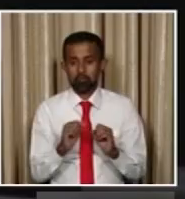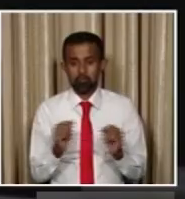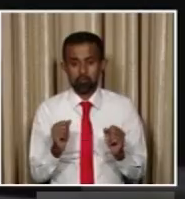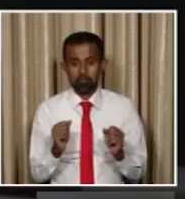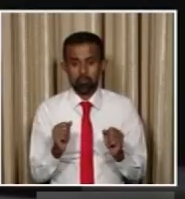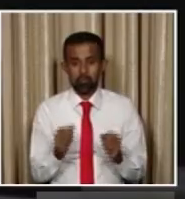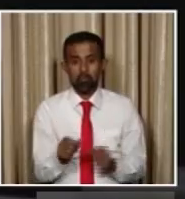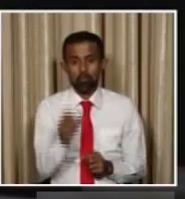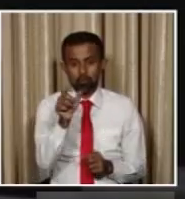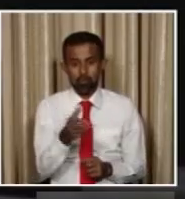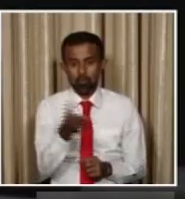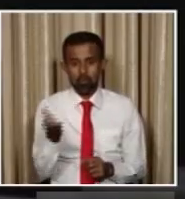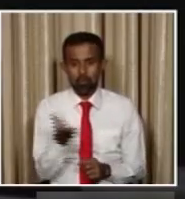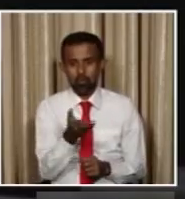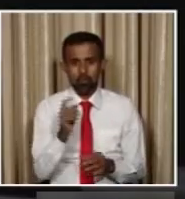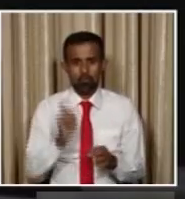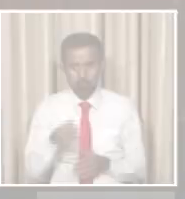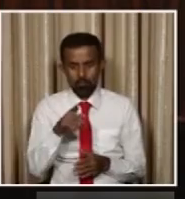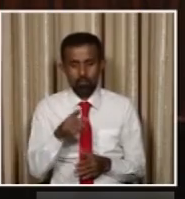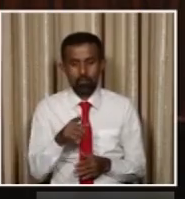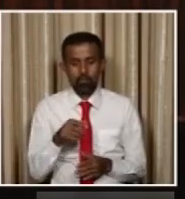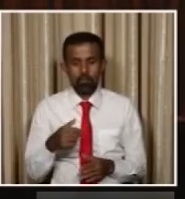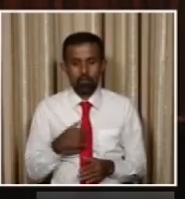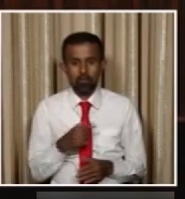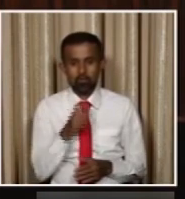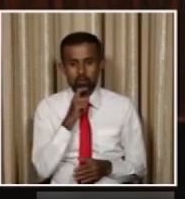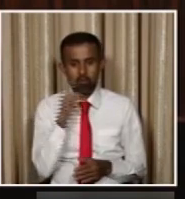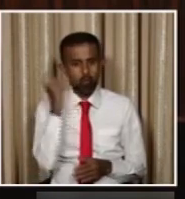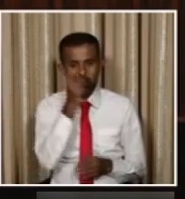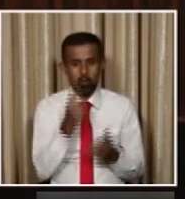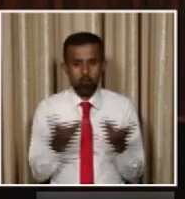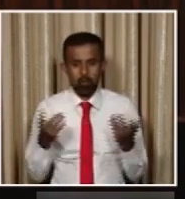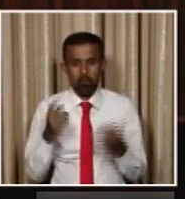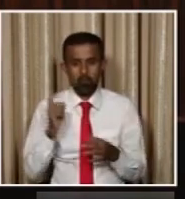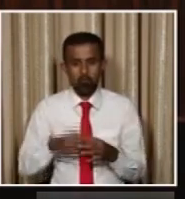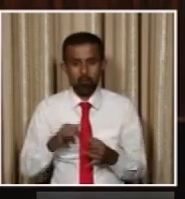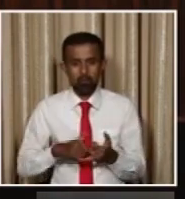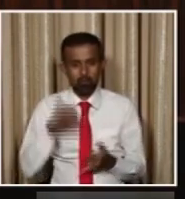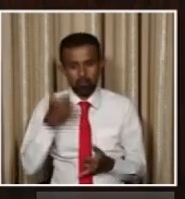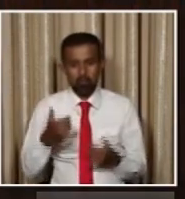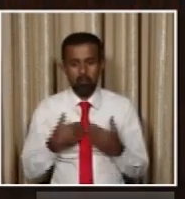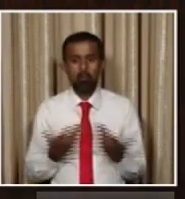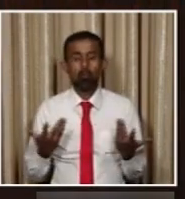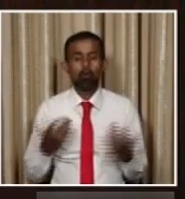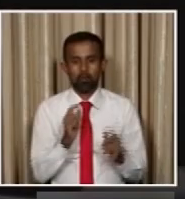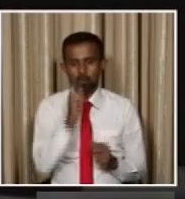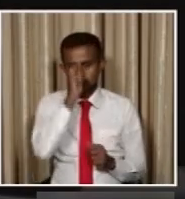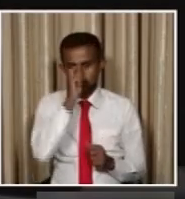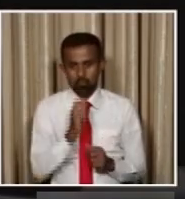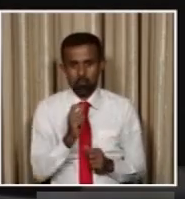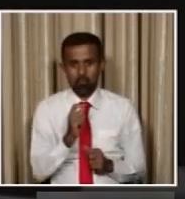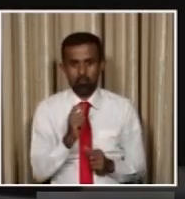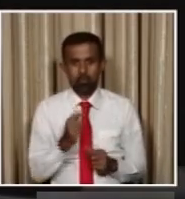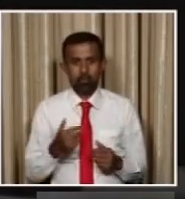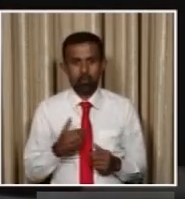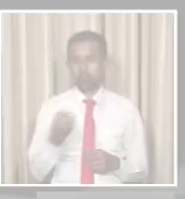නොවෙන්න ඔබතුමන්ලා අතර මේ ප්‍රශ්නයක් ඇති වෙන්නේ නැහැ. අධිකරණයට හොයාගන්න බැරි වෙච්ච කාරණේ සමග ජන බලවේගයේදී අපි කොහොමද අඳුනගන්නේ කියලා ඔබතුමා. මේක